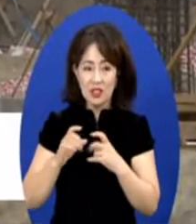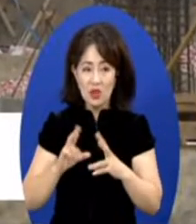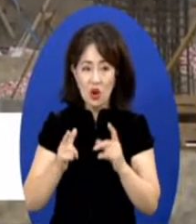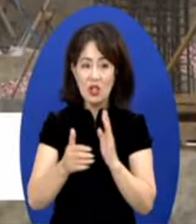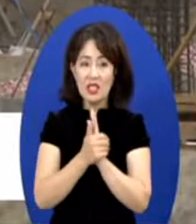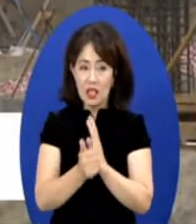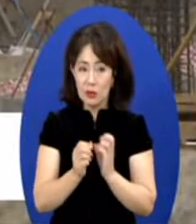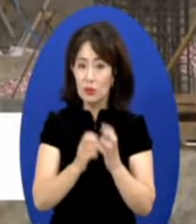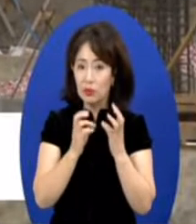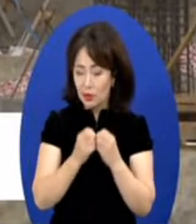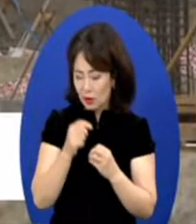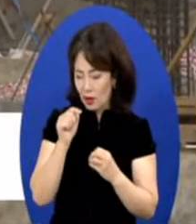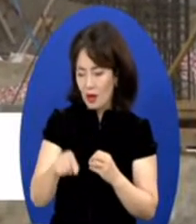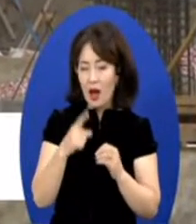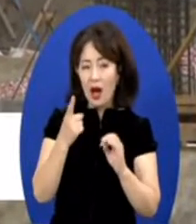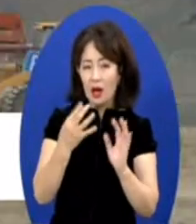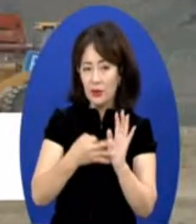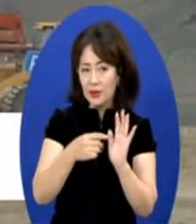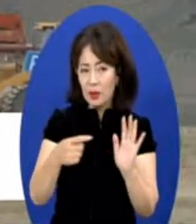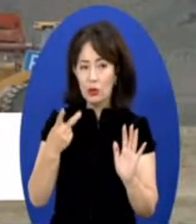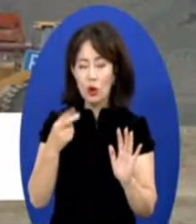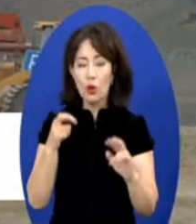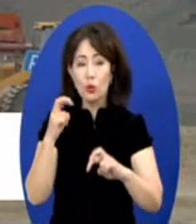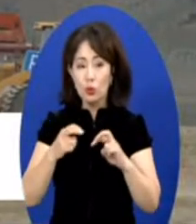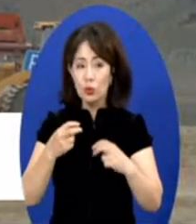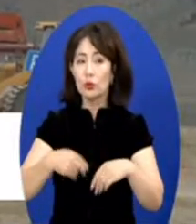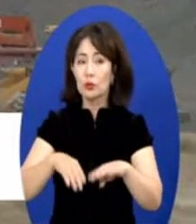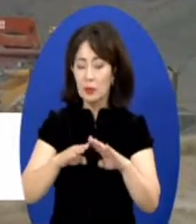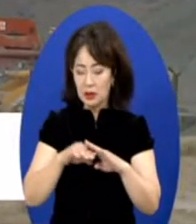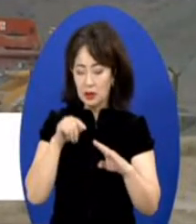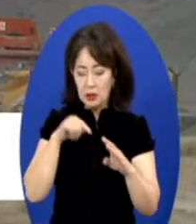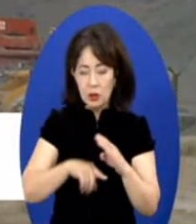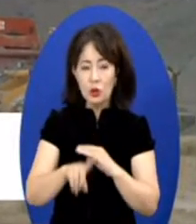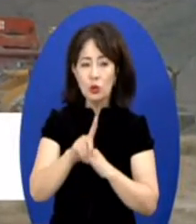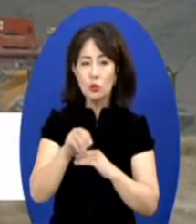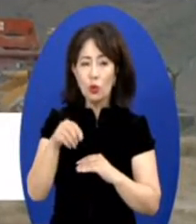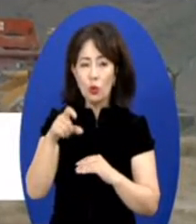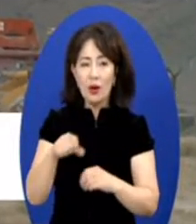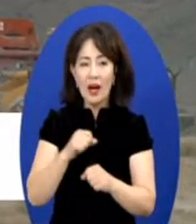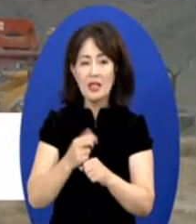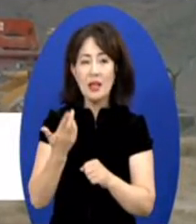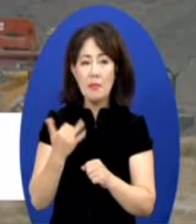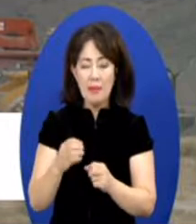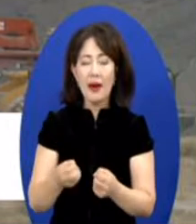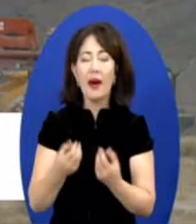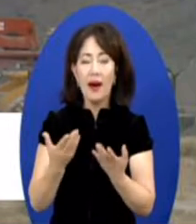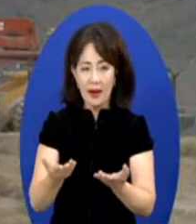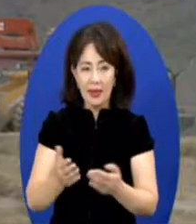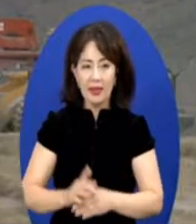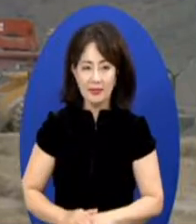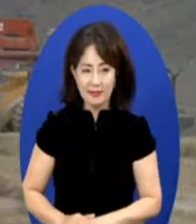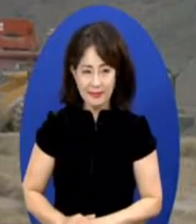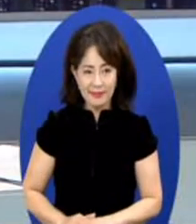болгож, за 18-аас 20 үйлдвэр баригдаж ойролцоогоор 100 хүний ажлын байр бий болно гэж байна.